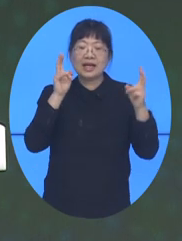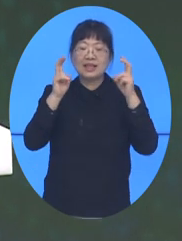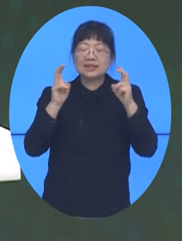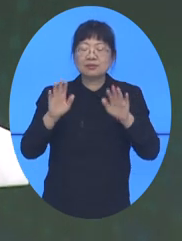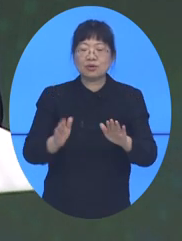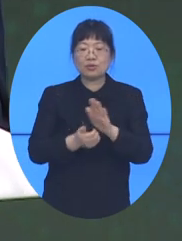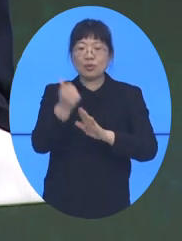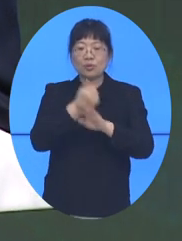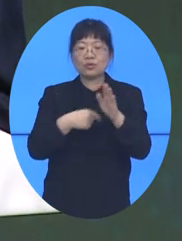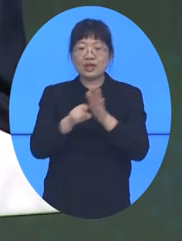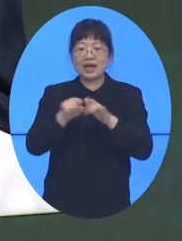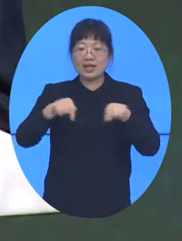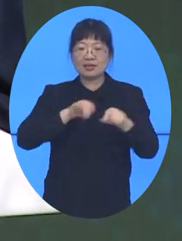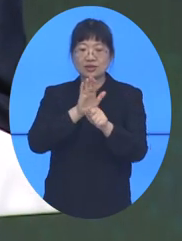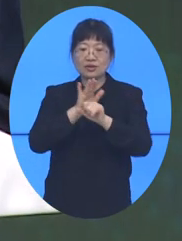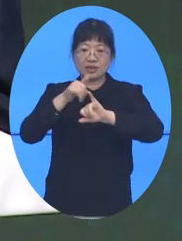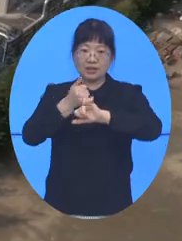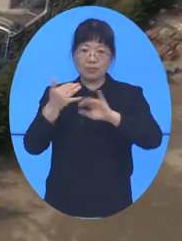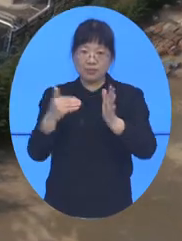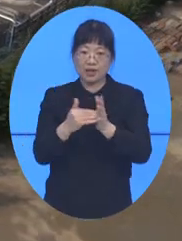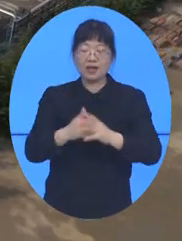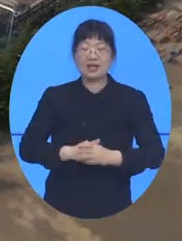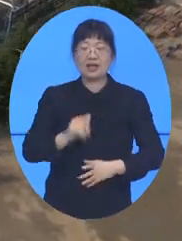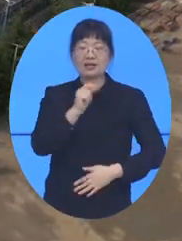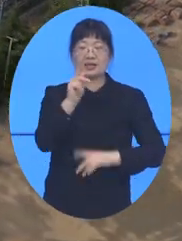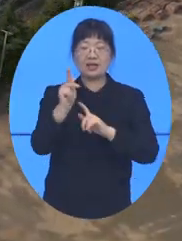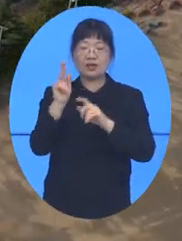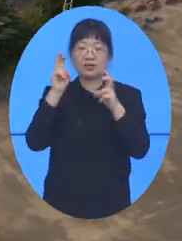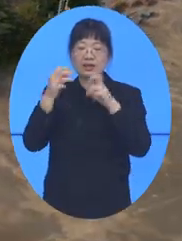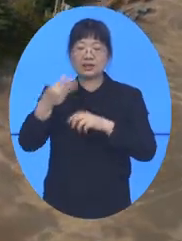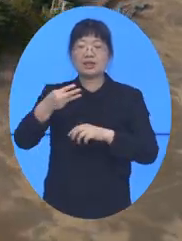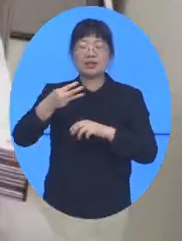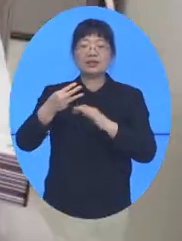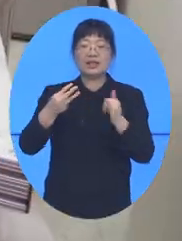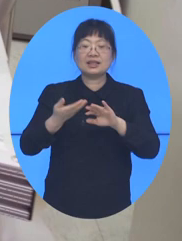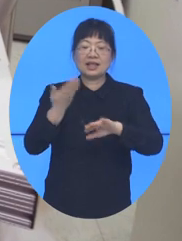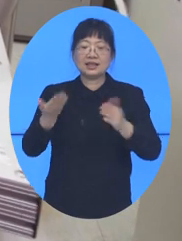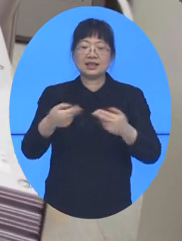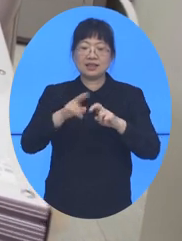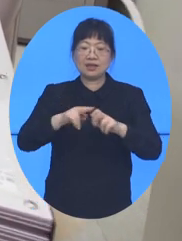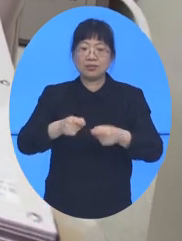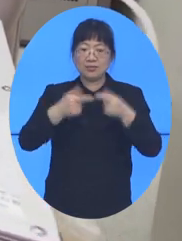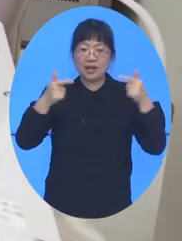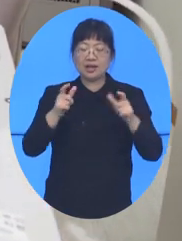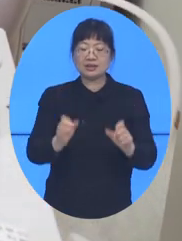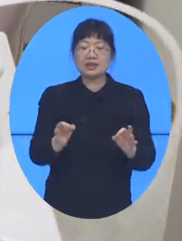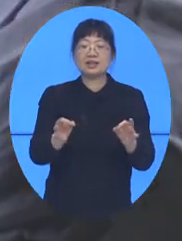수 있도록 행정지원을 약속했습니다. SK그룹은 3,000명 이상의 일자리를 만들고